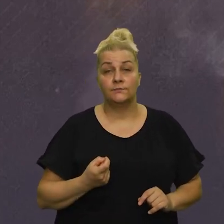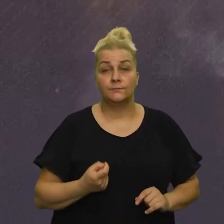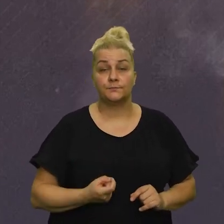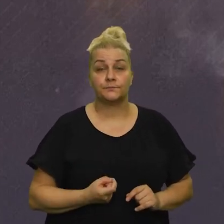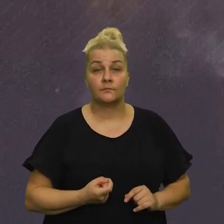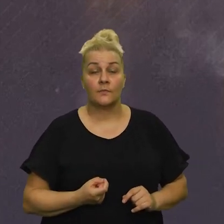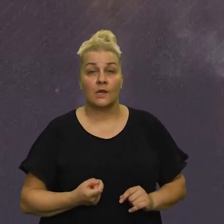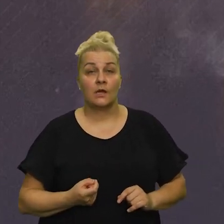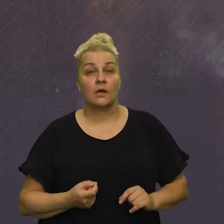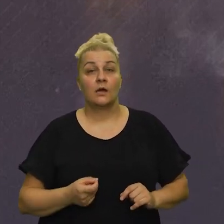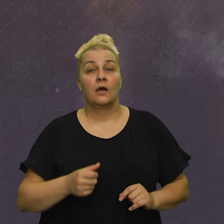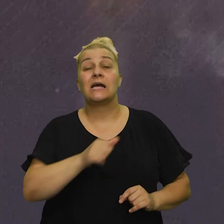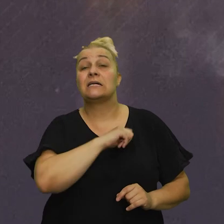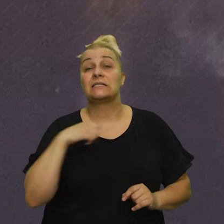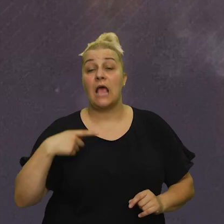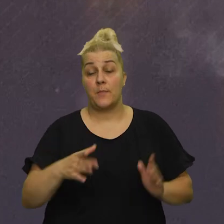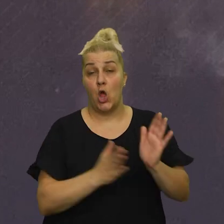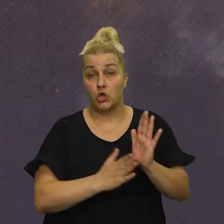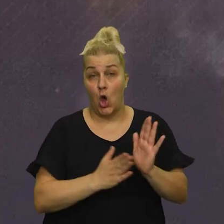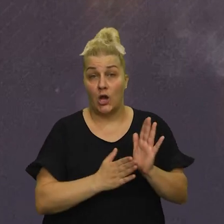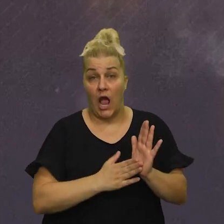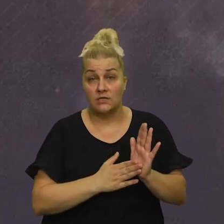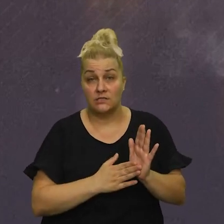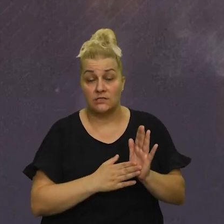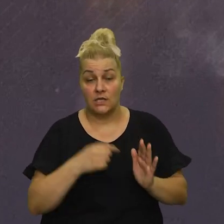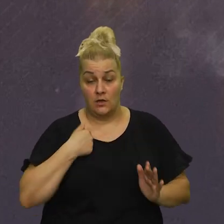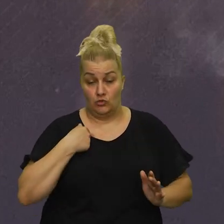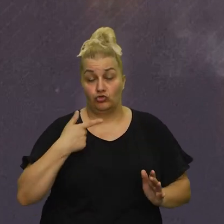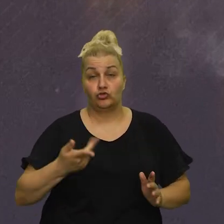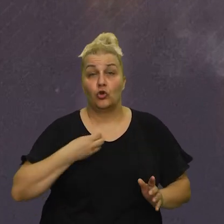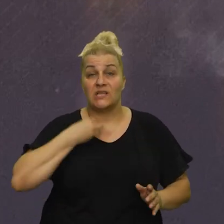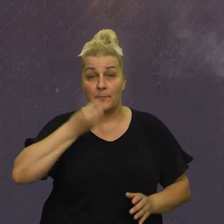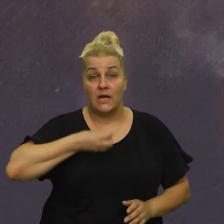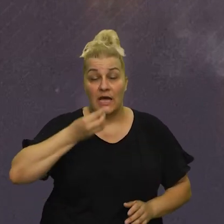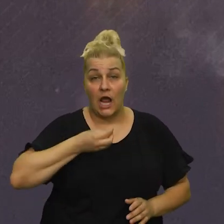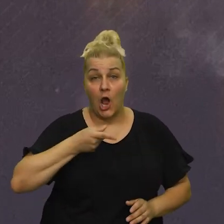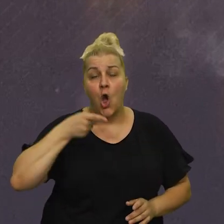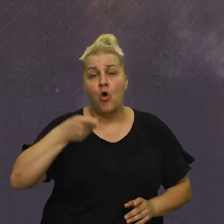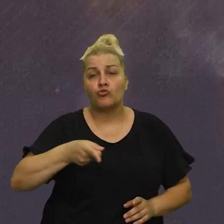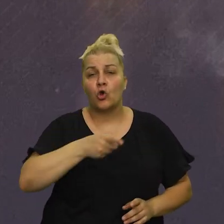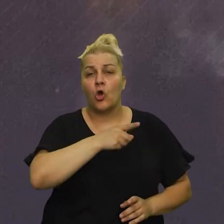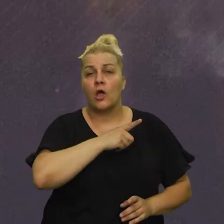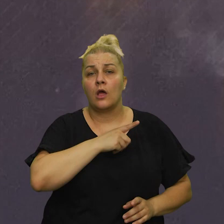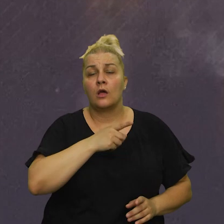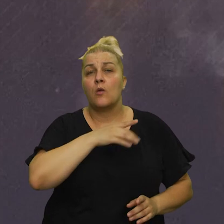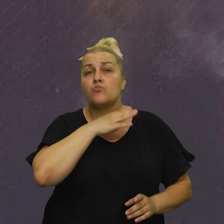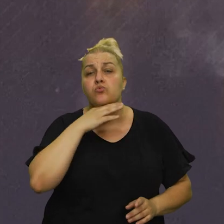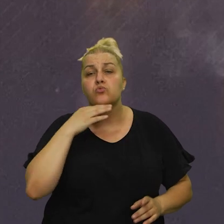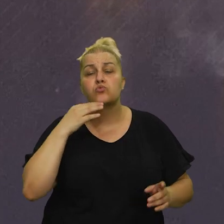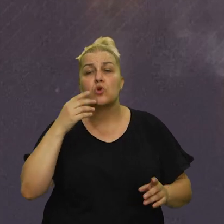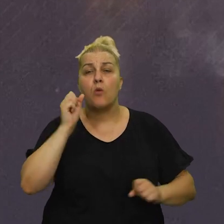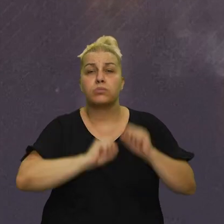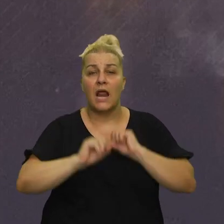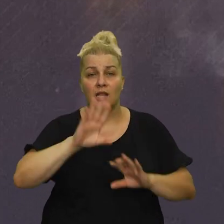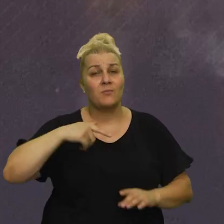ali sam dokaz ovoj mojoj tvrdnji je to samo samoubojstva tih hrvatskih